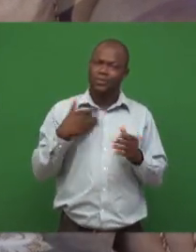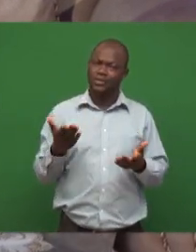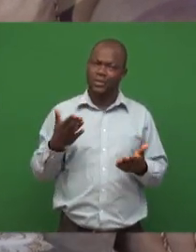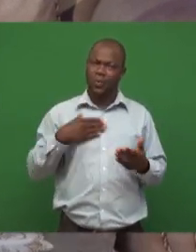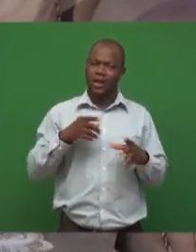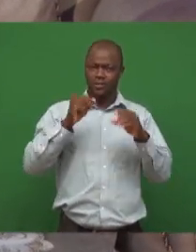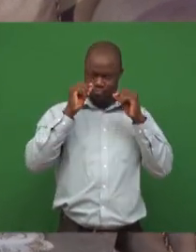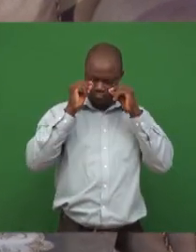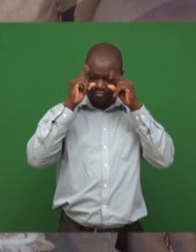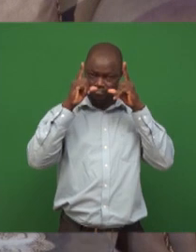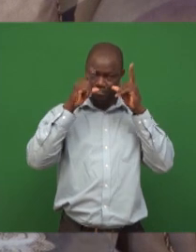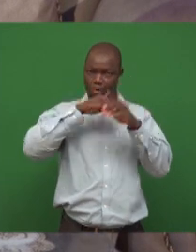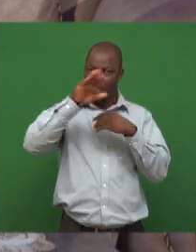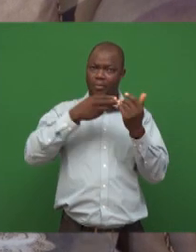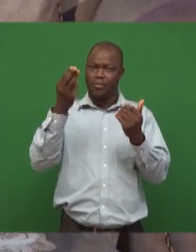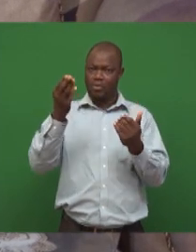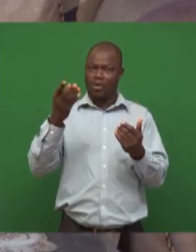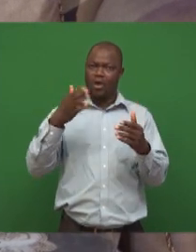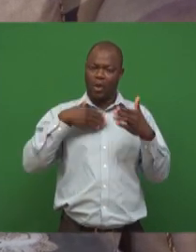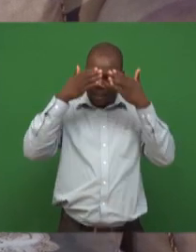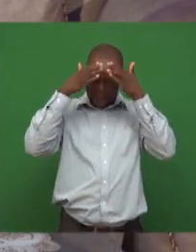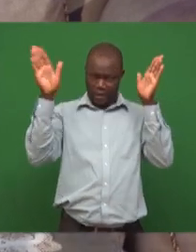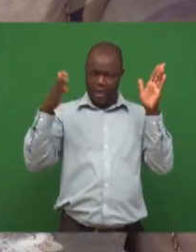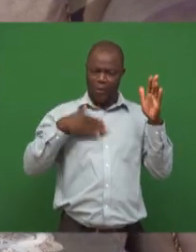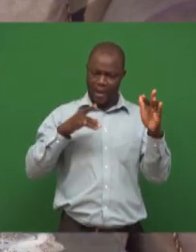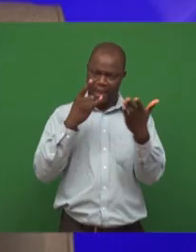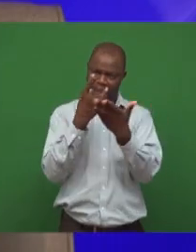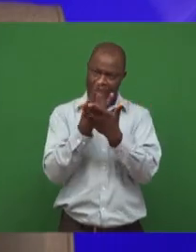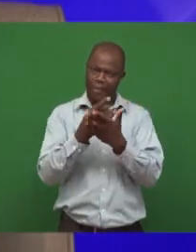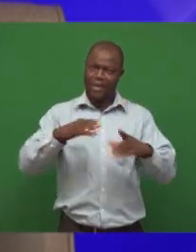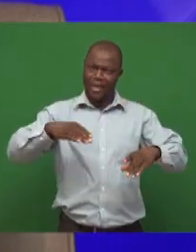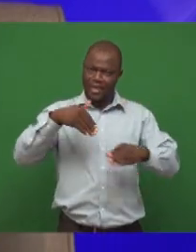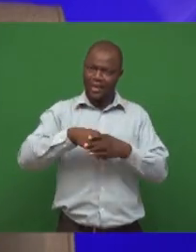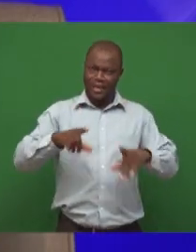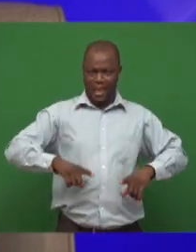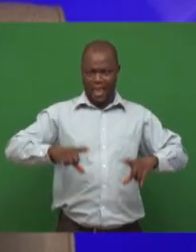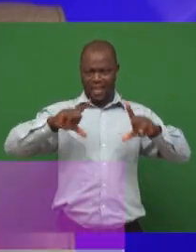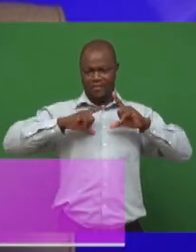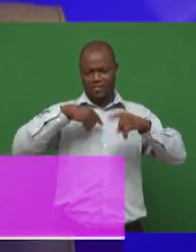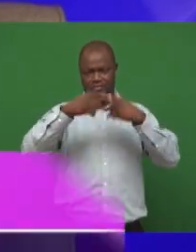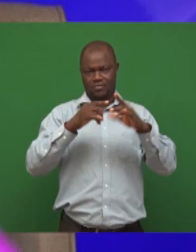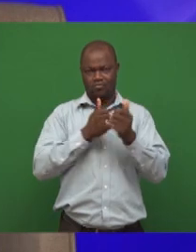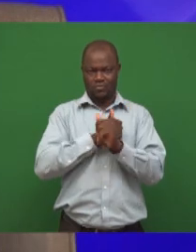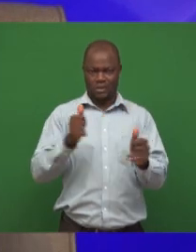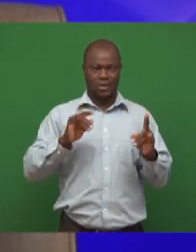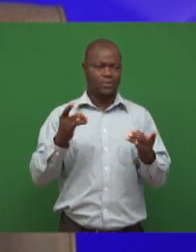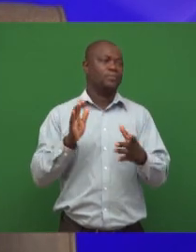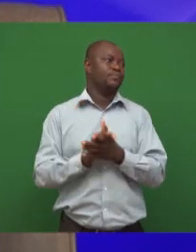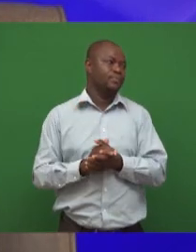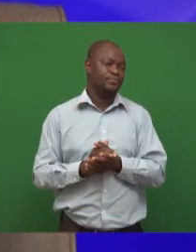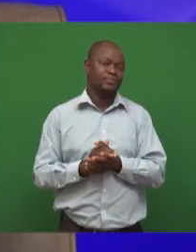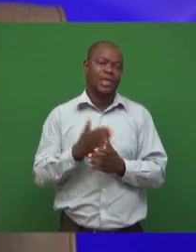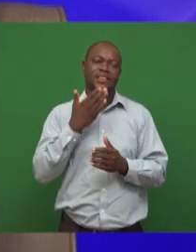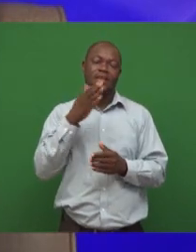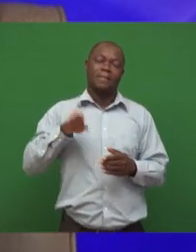nderekubhebhenurana maziso nekubatsirana kuti upenyu hunake ufambe zvakanaka. Zvakoshei kuti titaure pamusoro penyaya iyi.